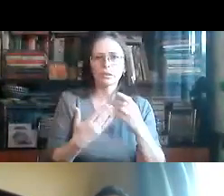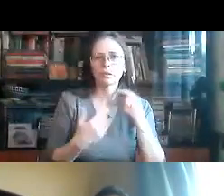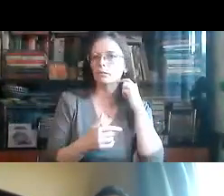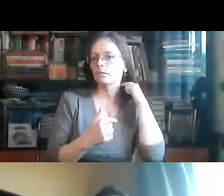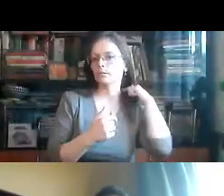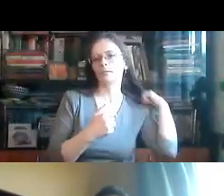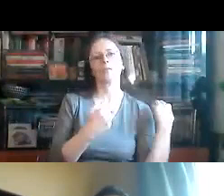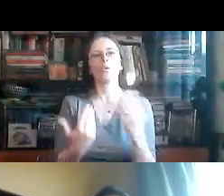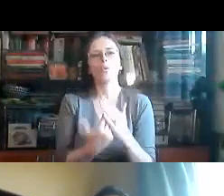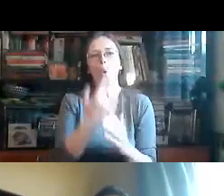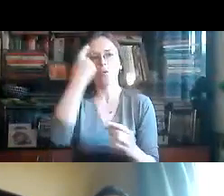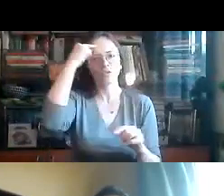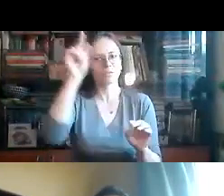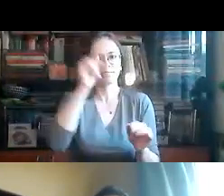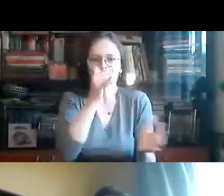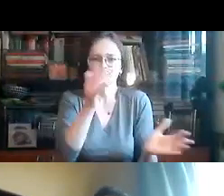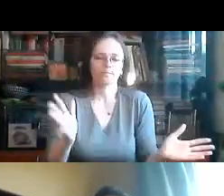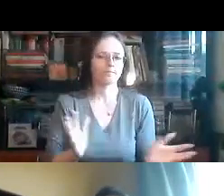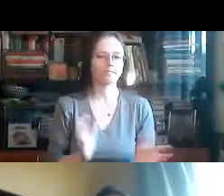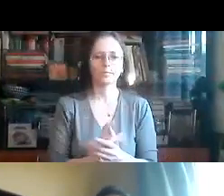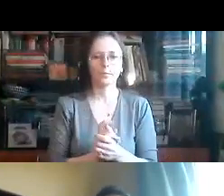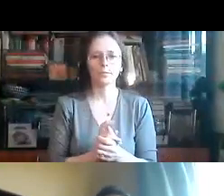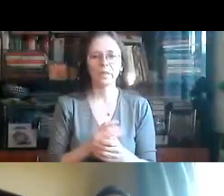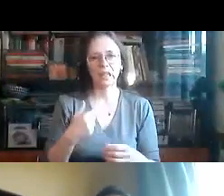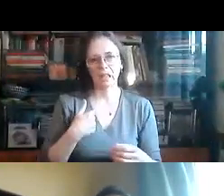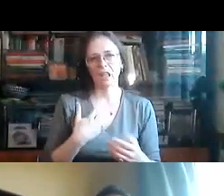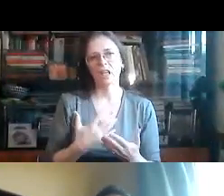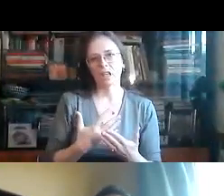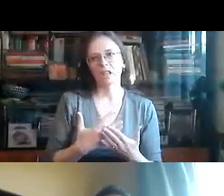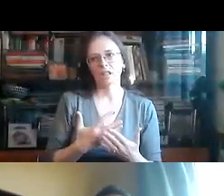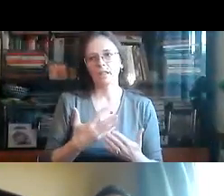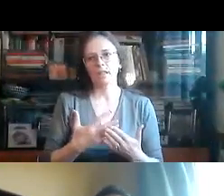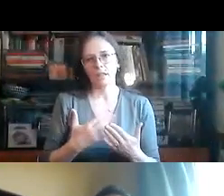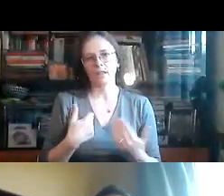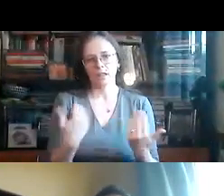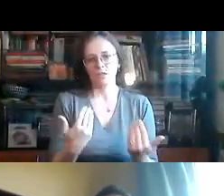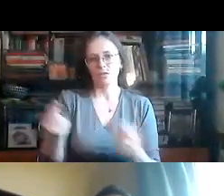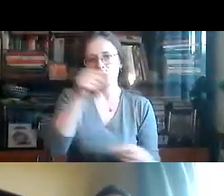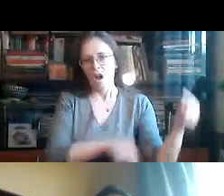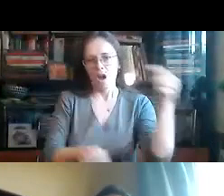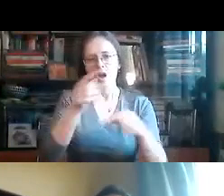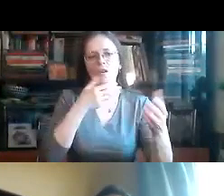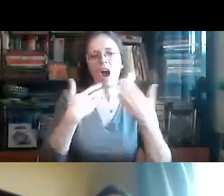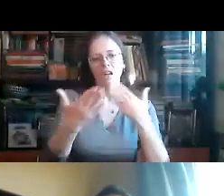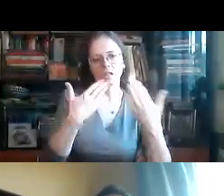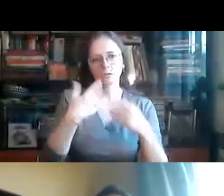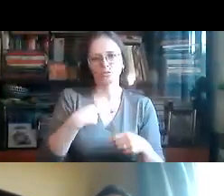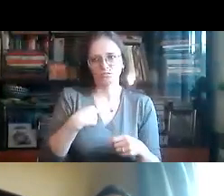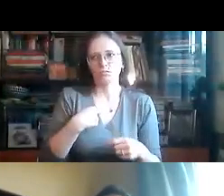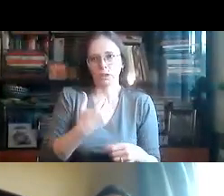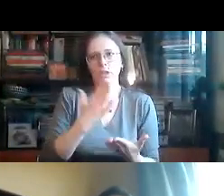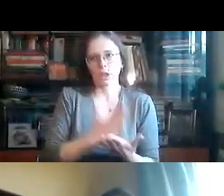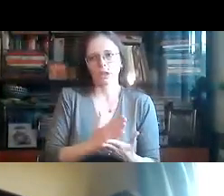разговор. Может быть, что-то, какие-то мысли появятся и в отношении детского театра тоже. Спасибо. Что-то